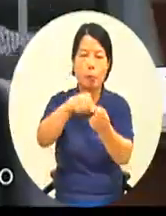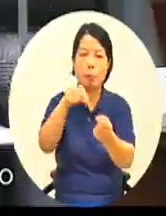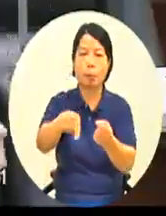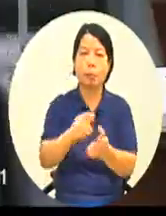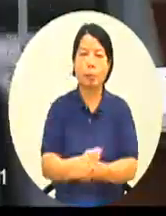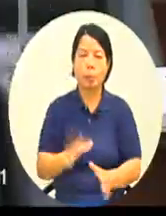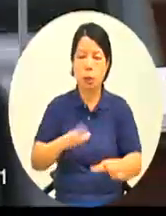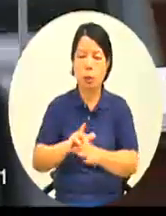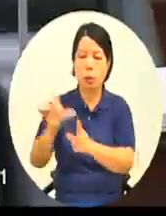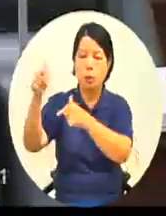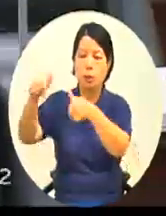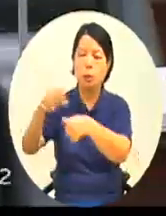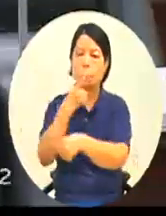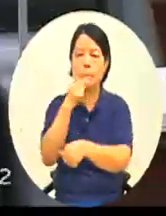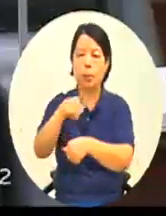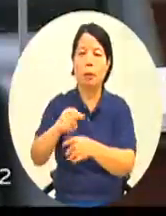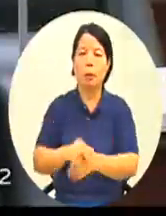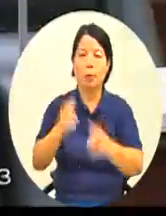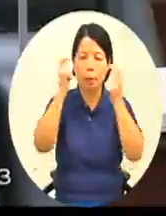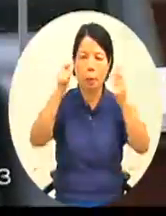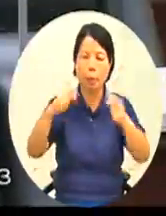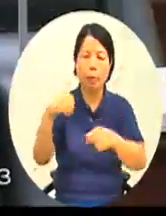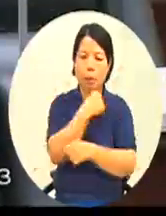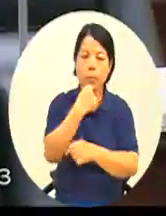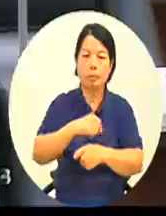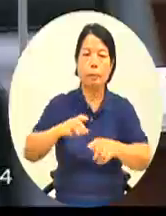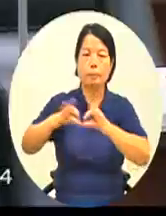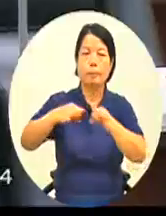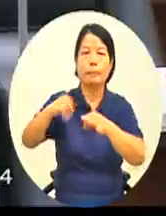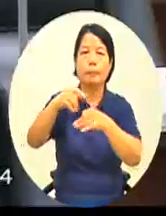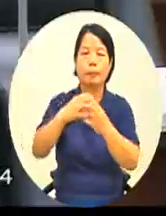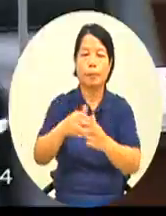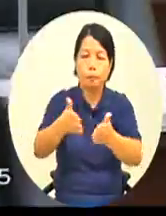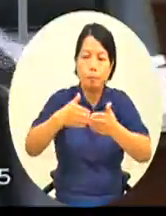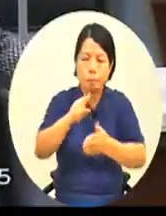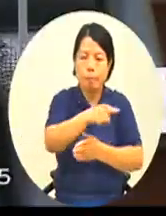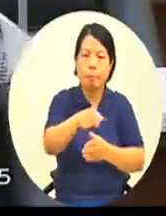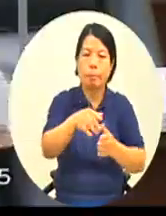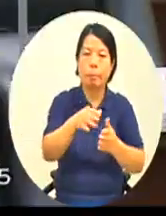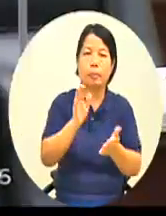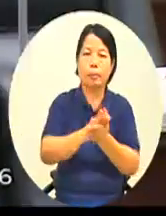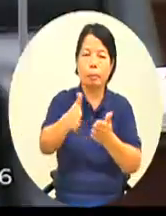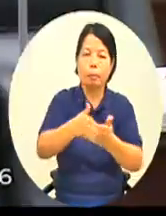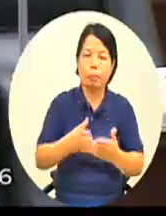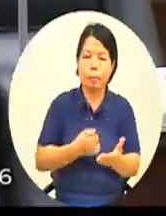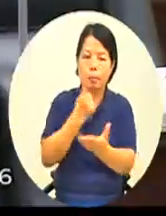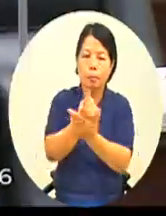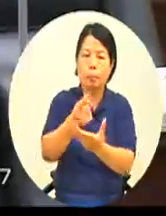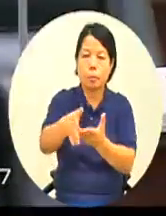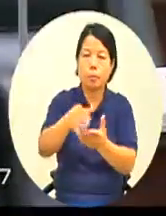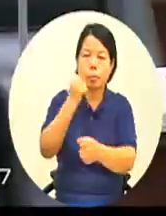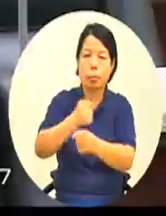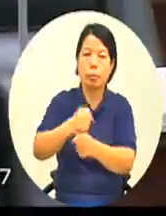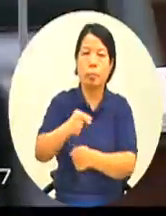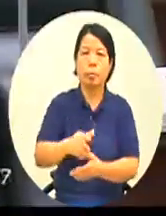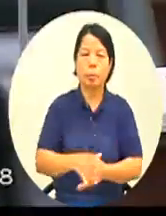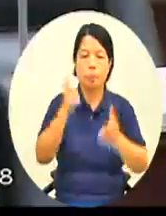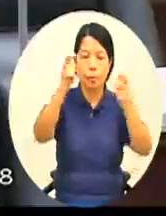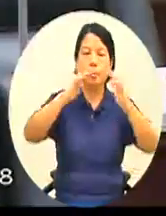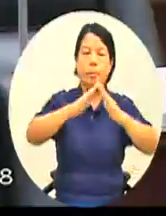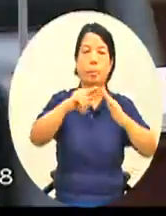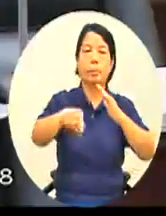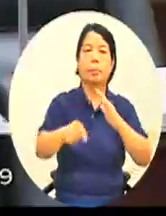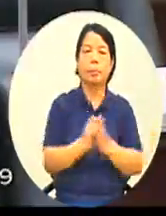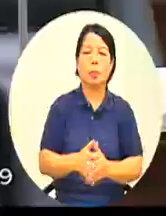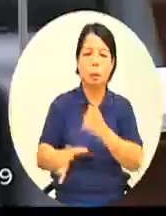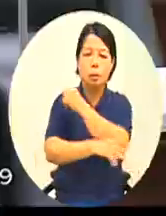们在东南亚高雄的台商有没有需要这些孩子们未来可能要投入到就业，或者是我们高雄的这些